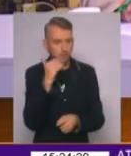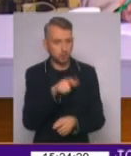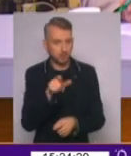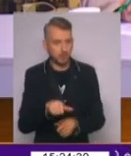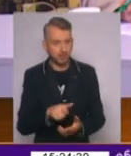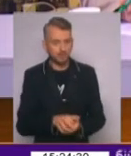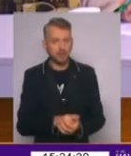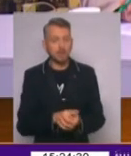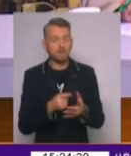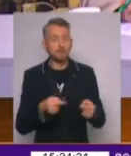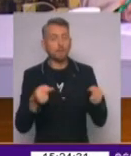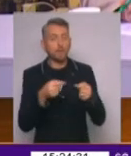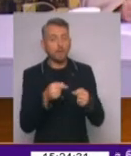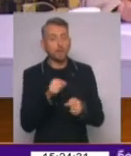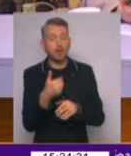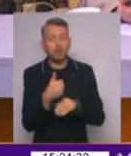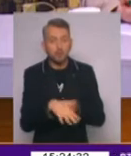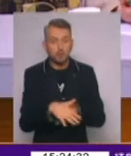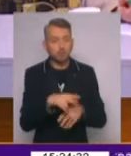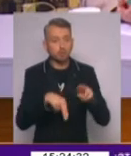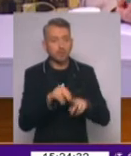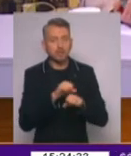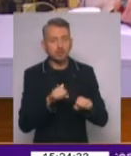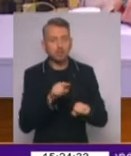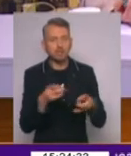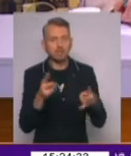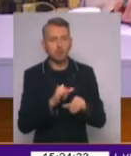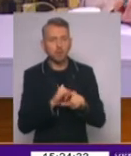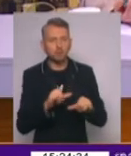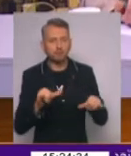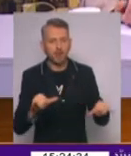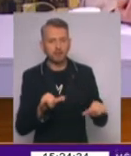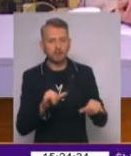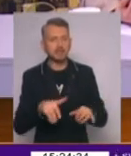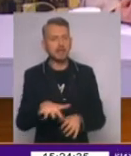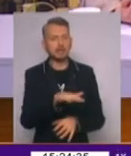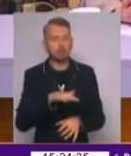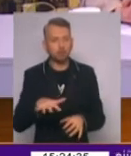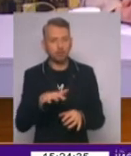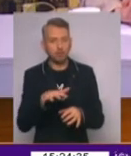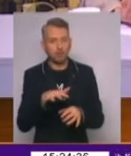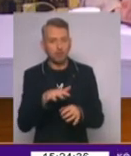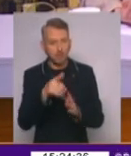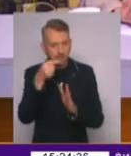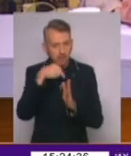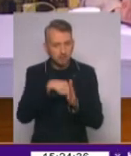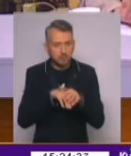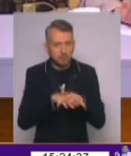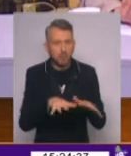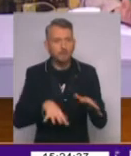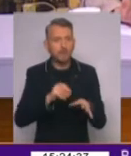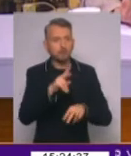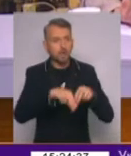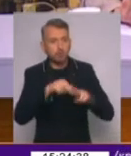Угу. Відповідно, там уже будувати не можна. Там треба розвивати цю територію глибинно. Все, що набудовано, тепер